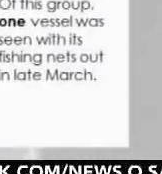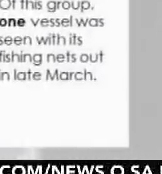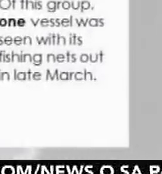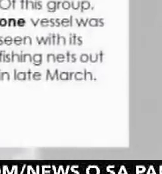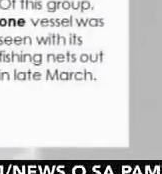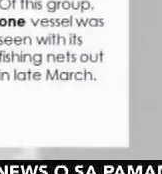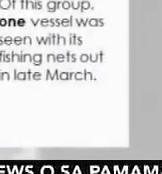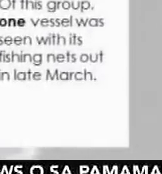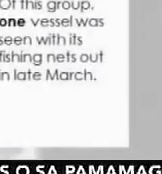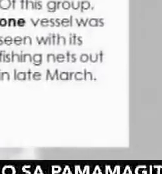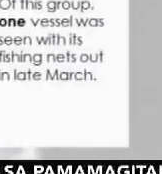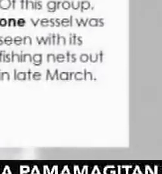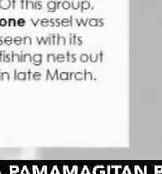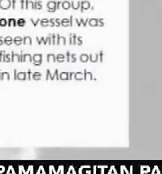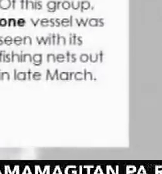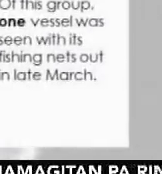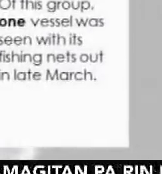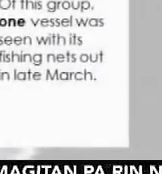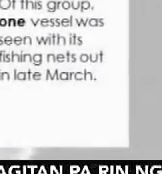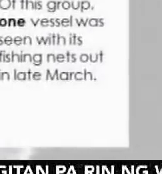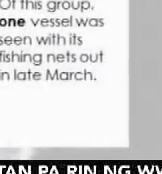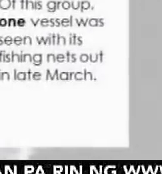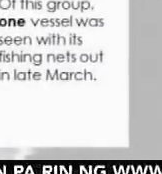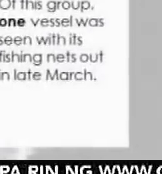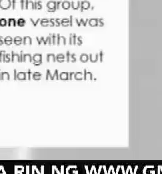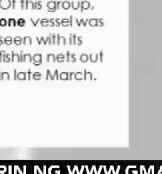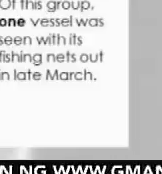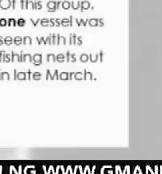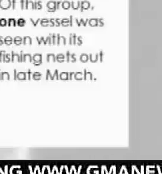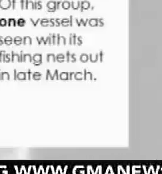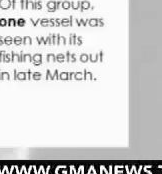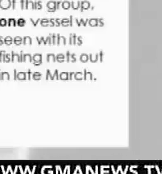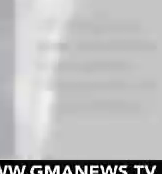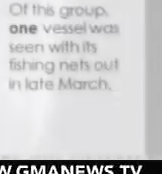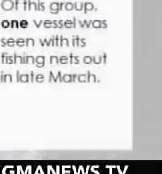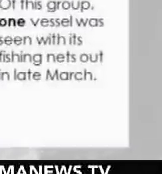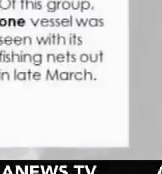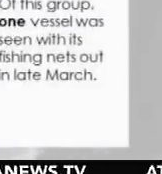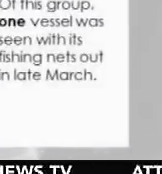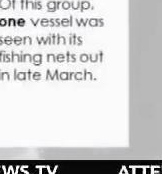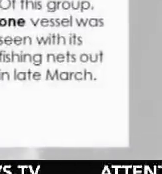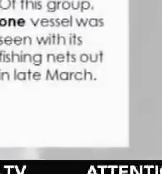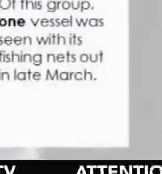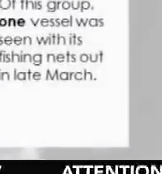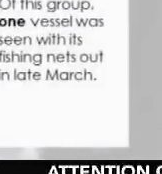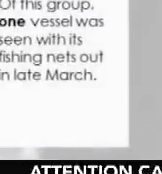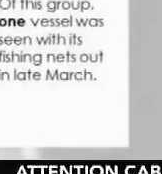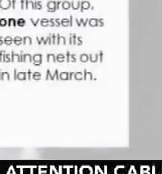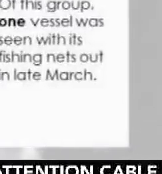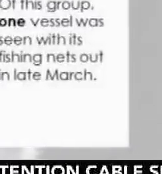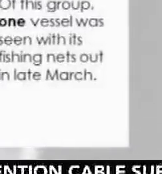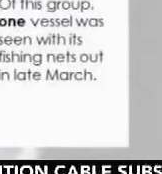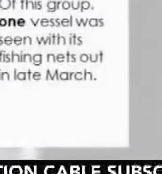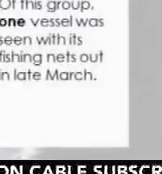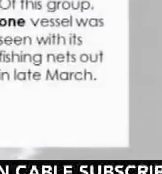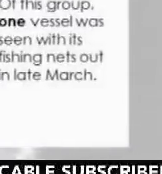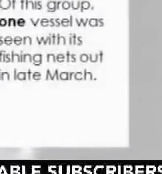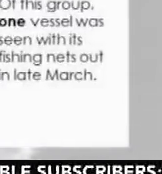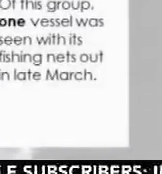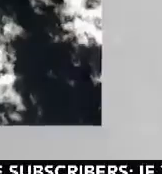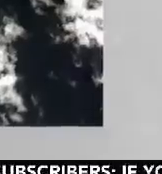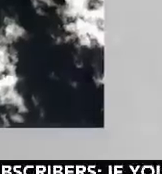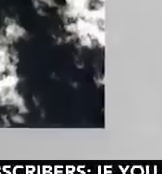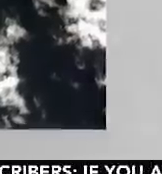ng Marso, umabot na daw sa 200 barko ang nasa Julian Felipe Reef. Ilan daw dito ay posibleng mga Chinese Coast Guard